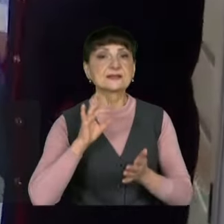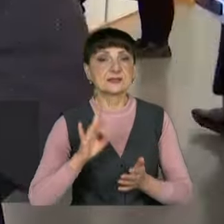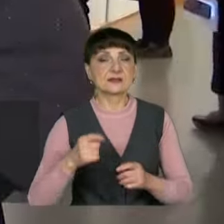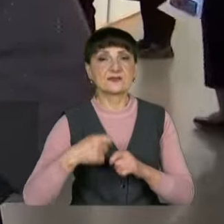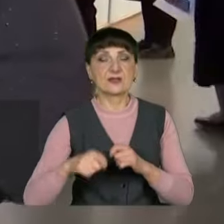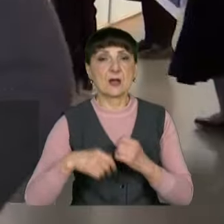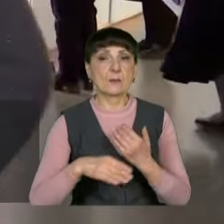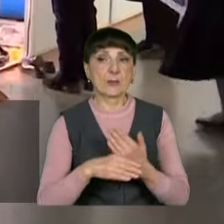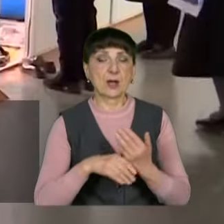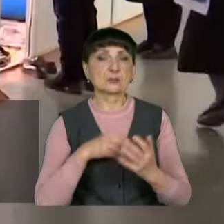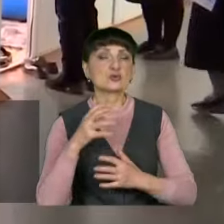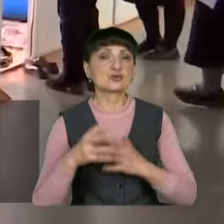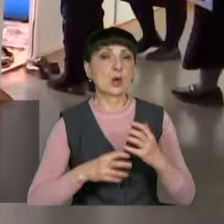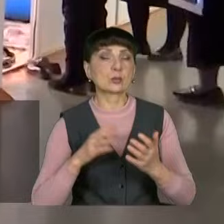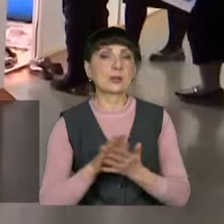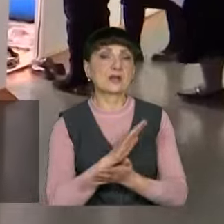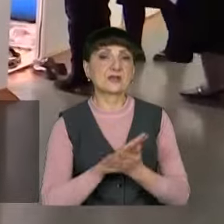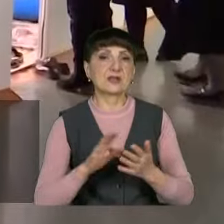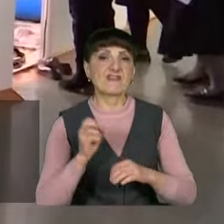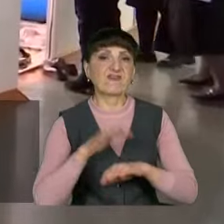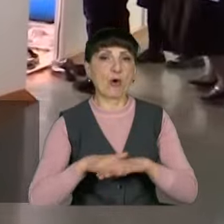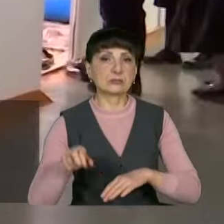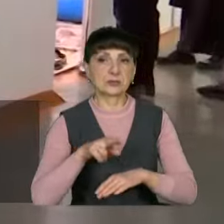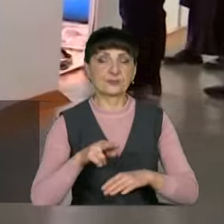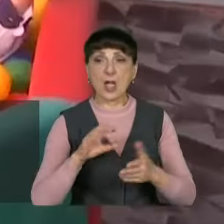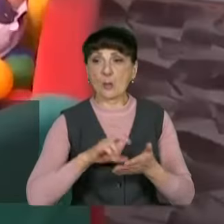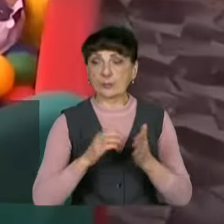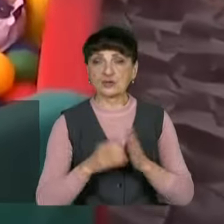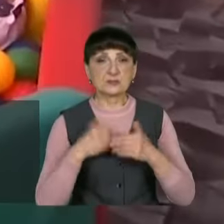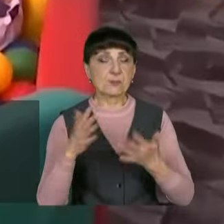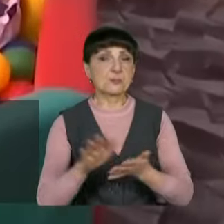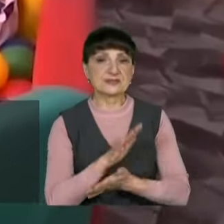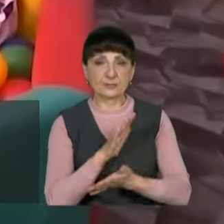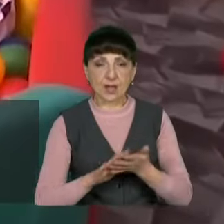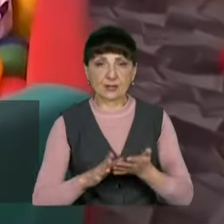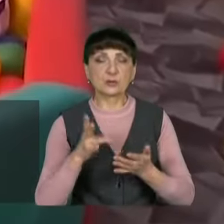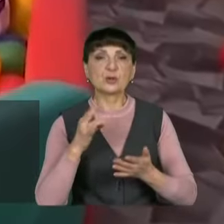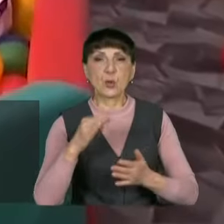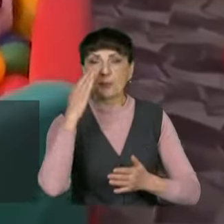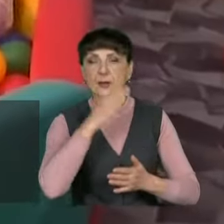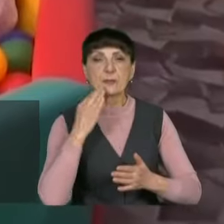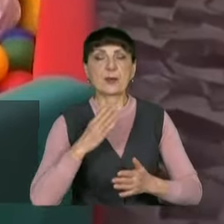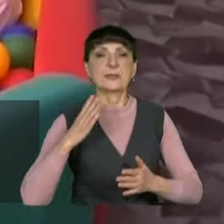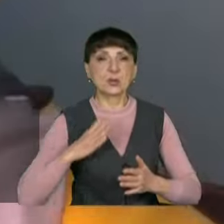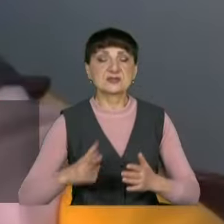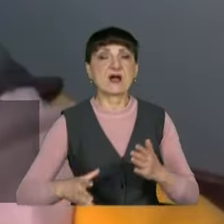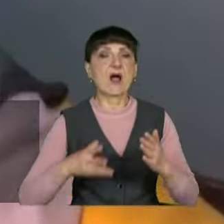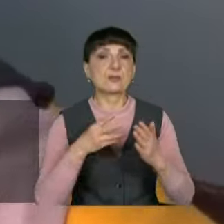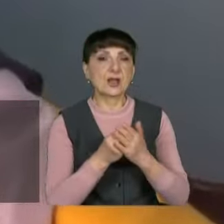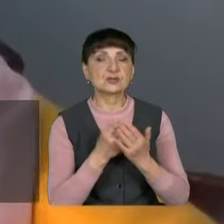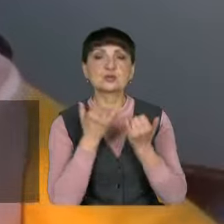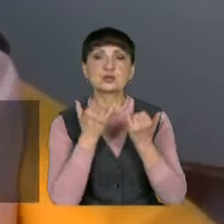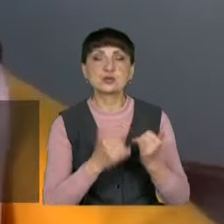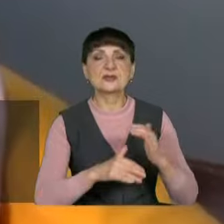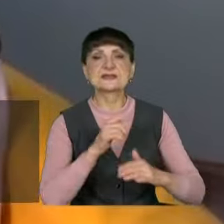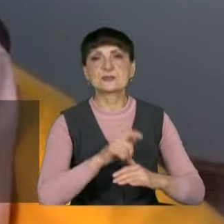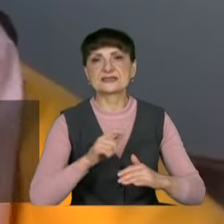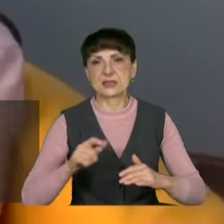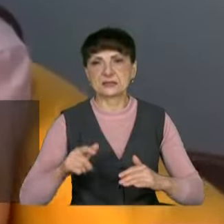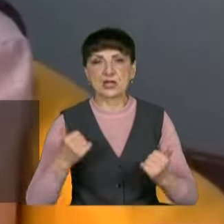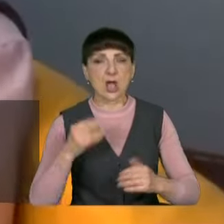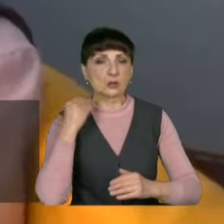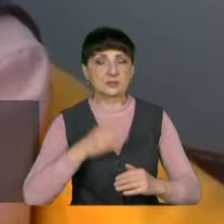финансированием помогает Международный благотворительный фонд. Помещение предоставили бесплатно, однако родителям приходится оплачивать услуги специалиста. Сейчас